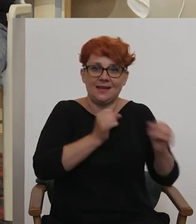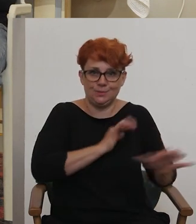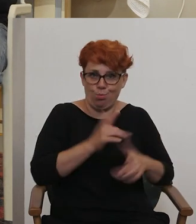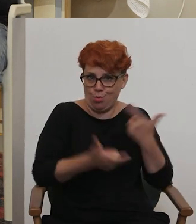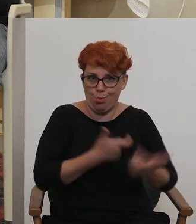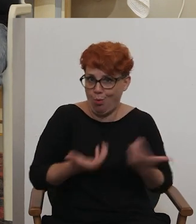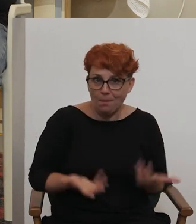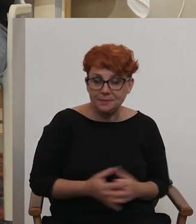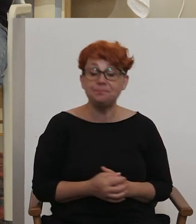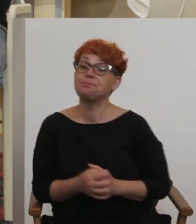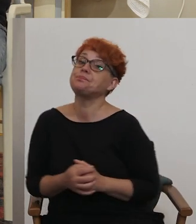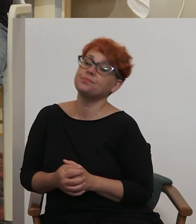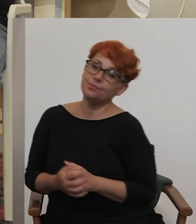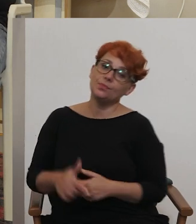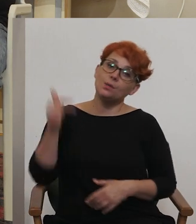że